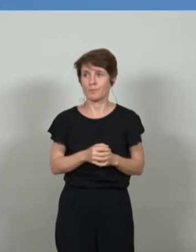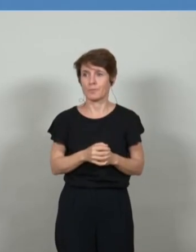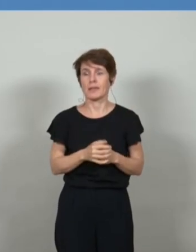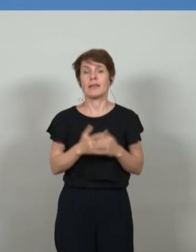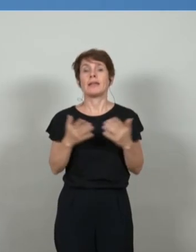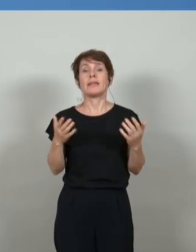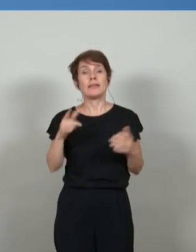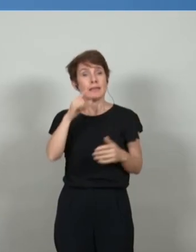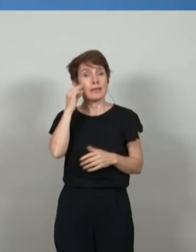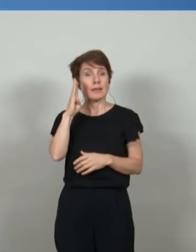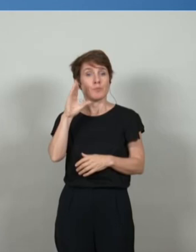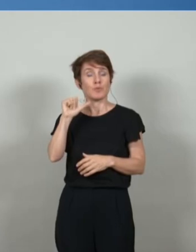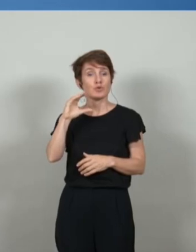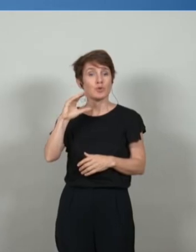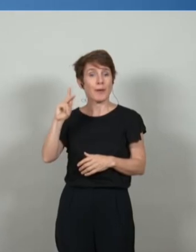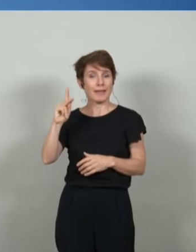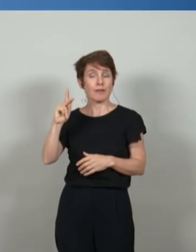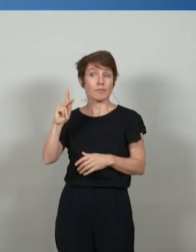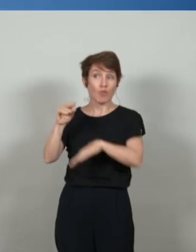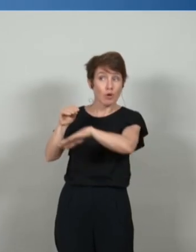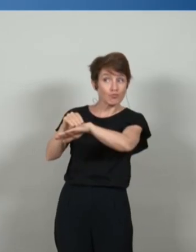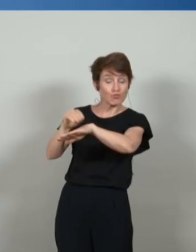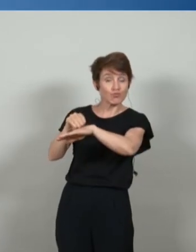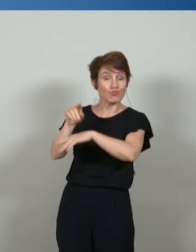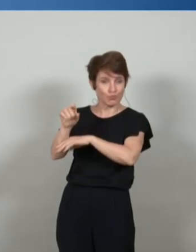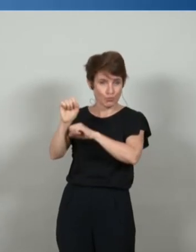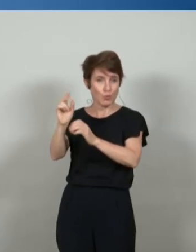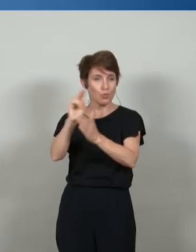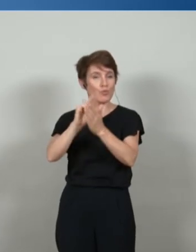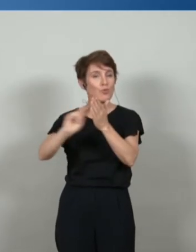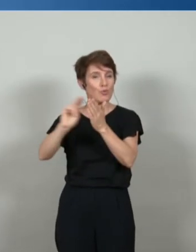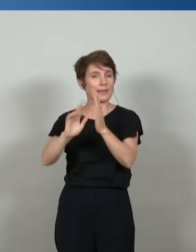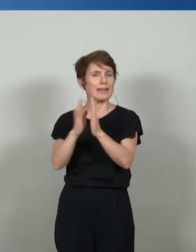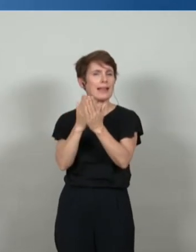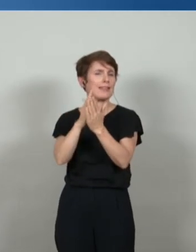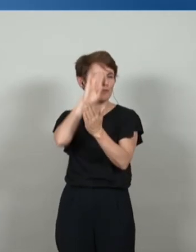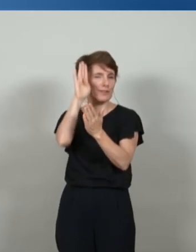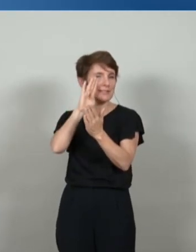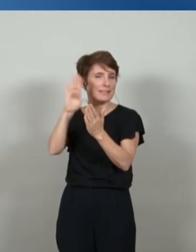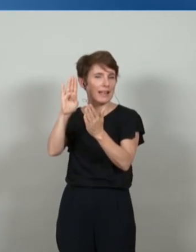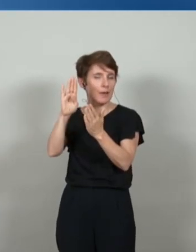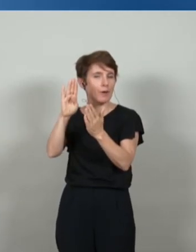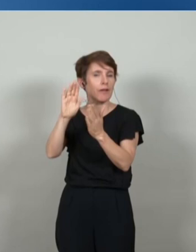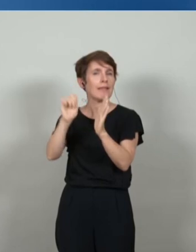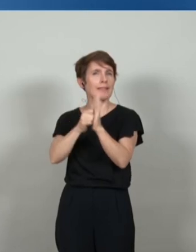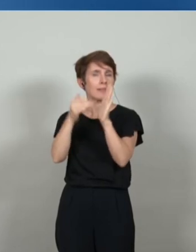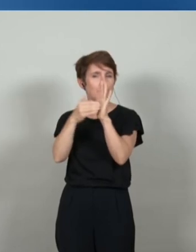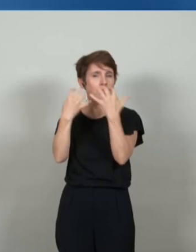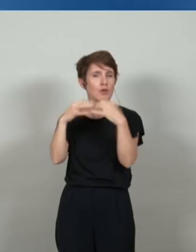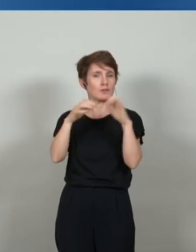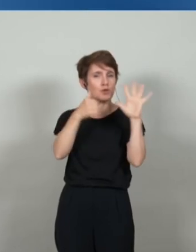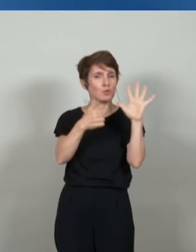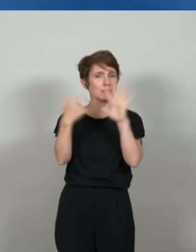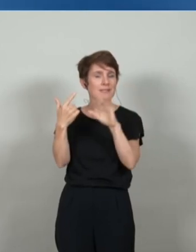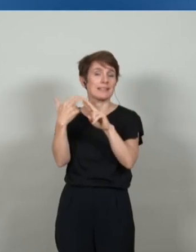bac mais peut-être la t-il déjà lu à lire quand même ce célèbre ouvrage de un mandra en 67 qui s'appelle la fin des